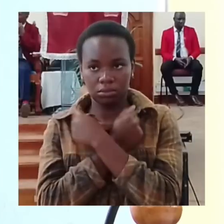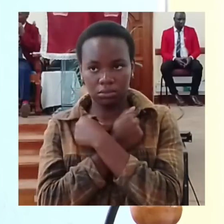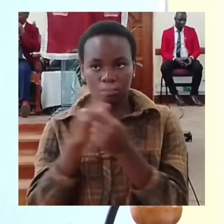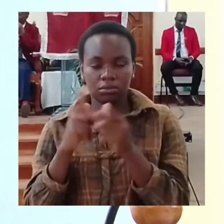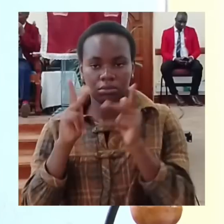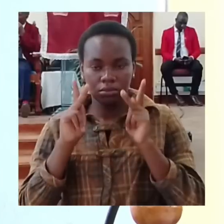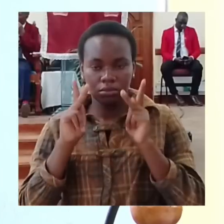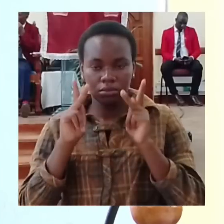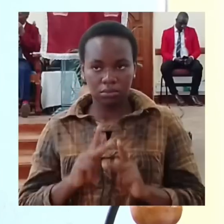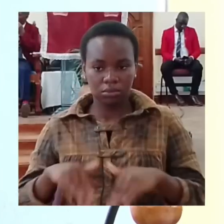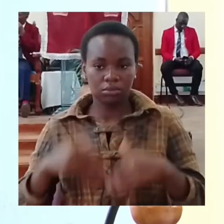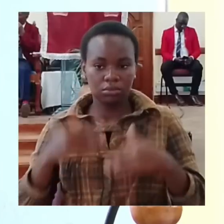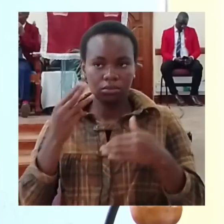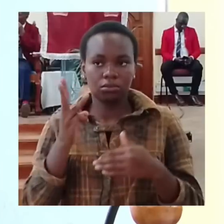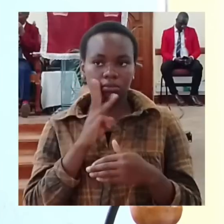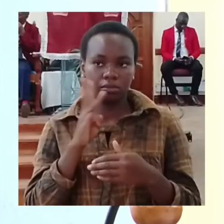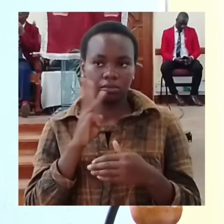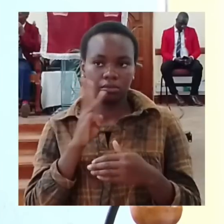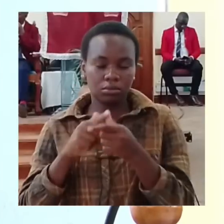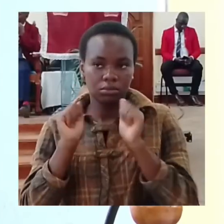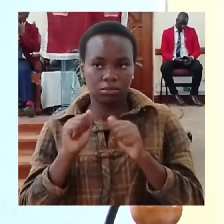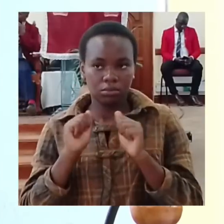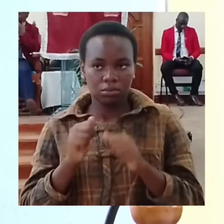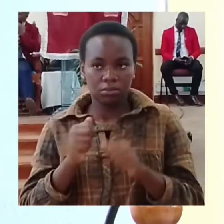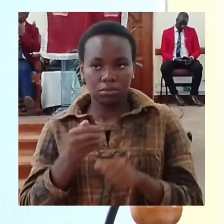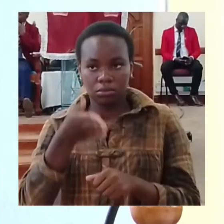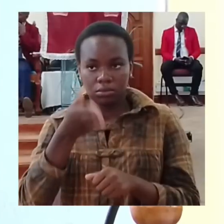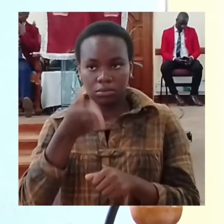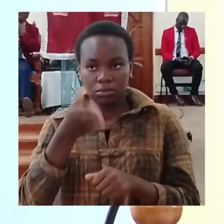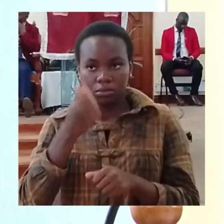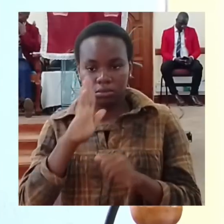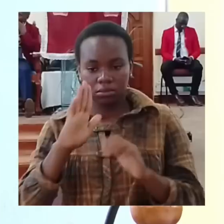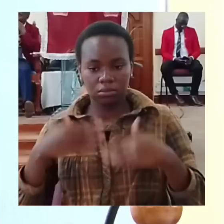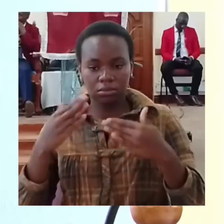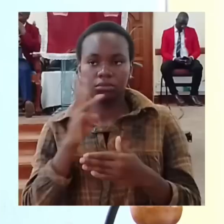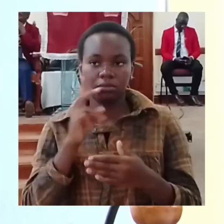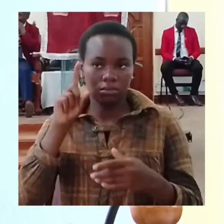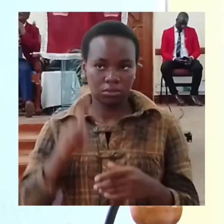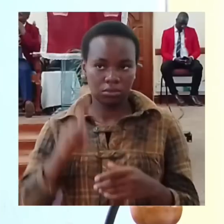tumai onake ni ageka atia, ni agakundio tumai.